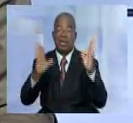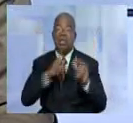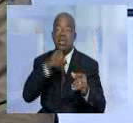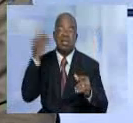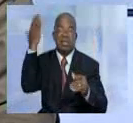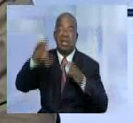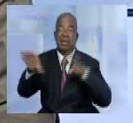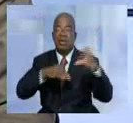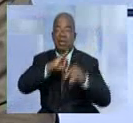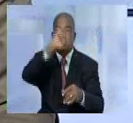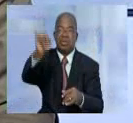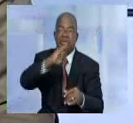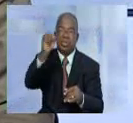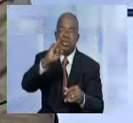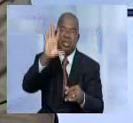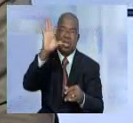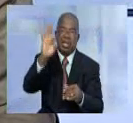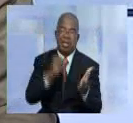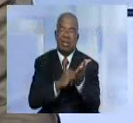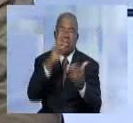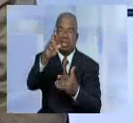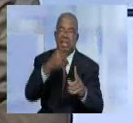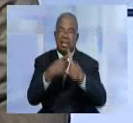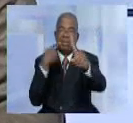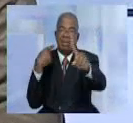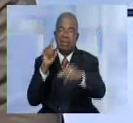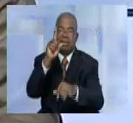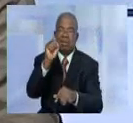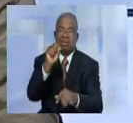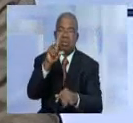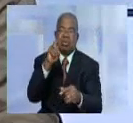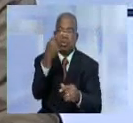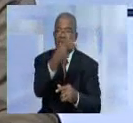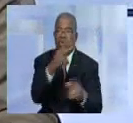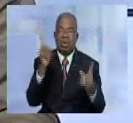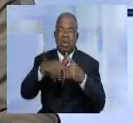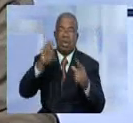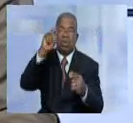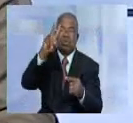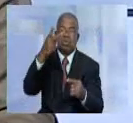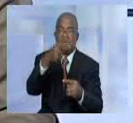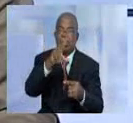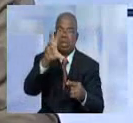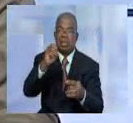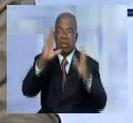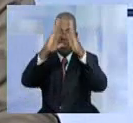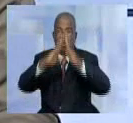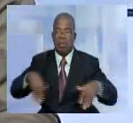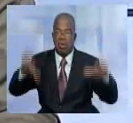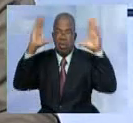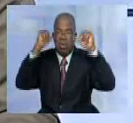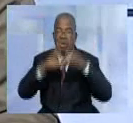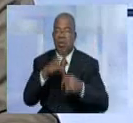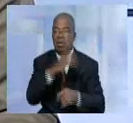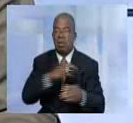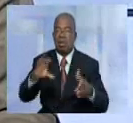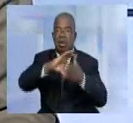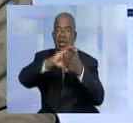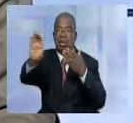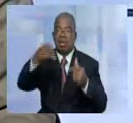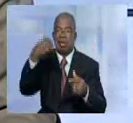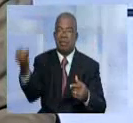9 janvier 2014 de 11h à 12h30 au palais de la présidence de la République. Les cartes d'invitation sont